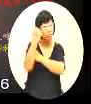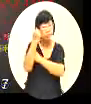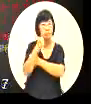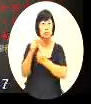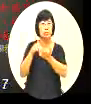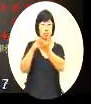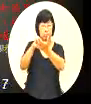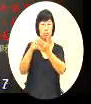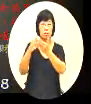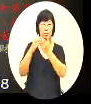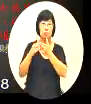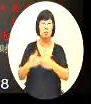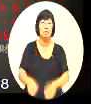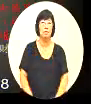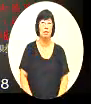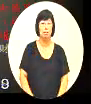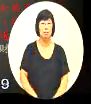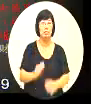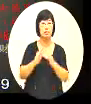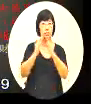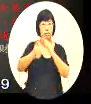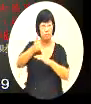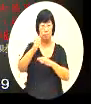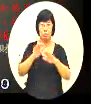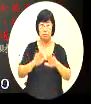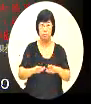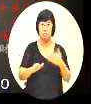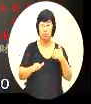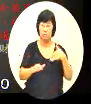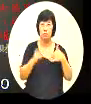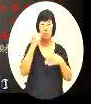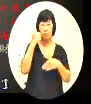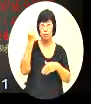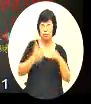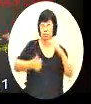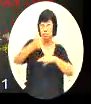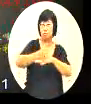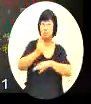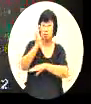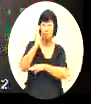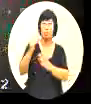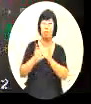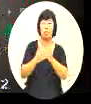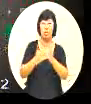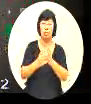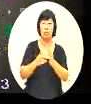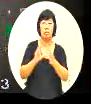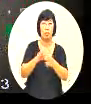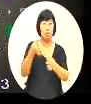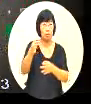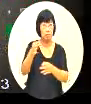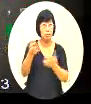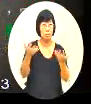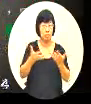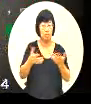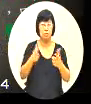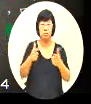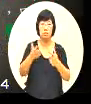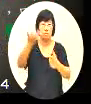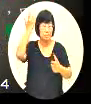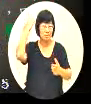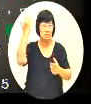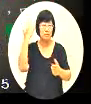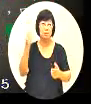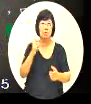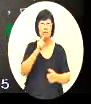在市长你也知道现在也完全执政了啦，那有关财政正义的问题，我感觉不是过去喊